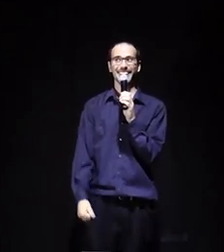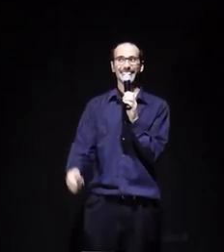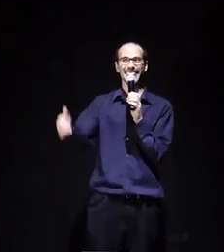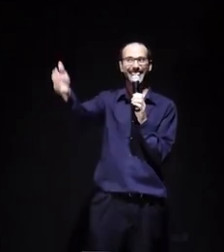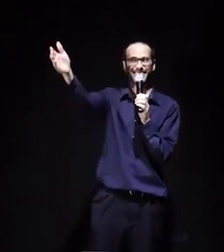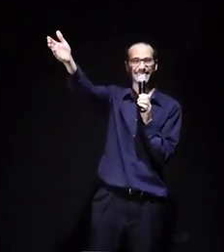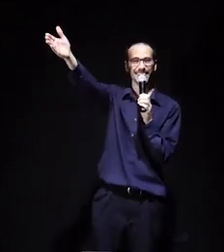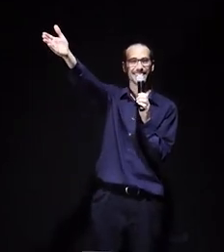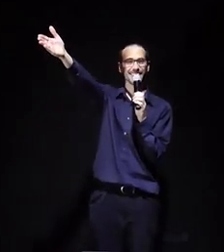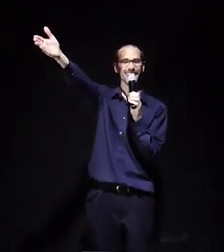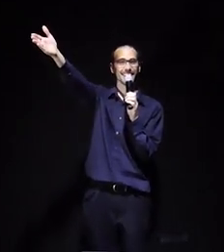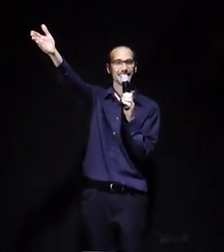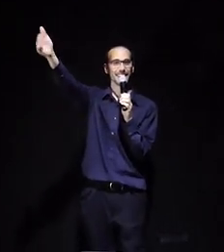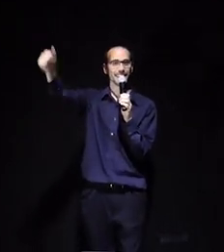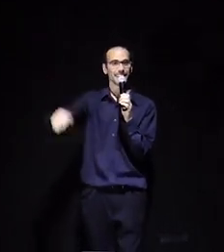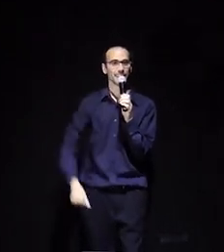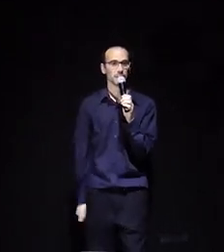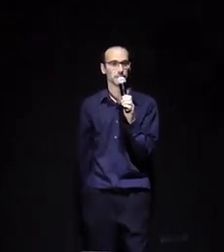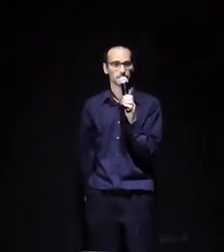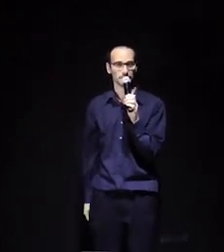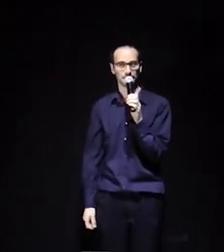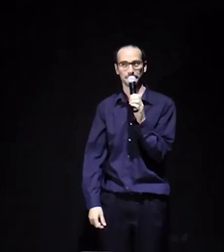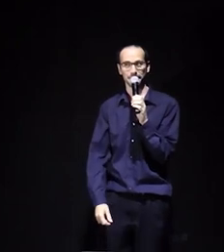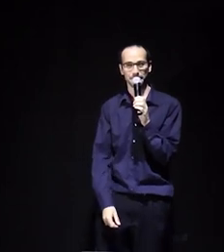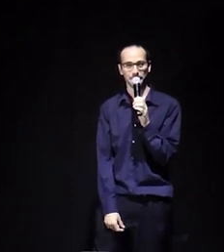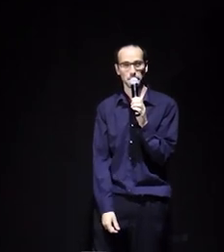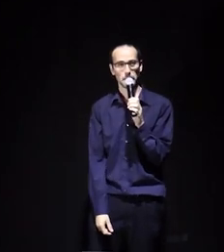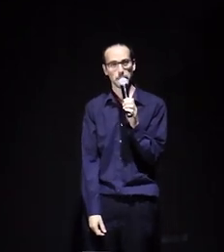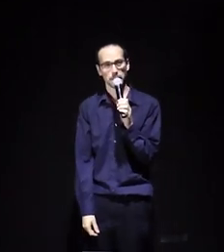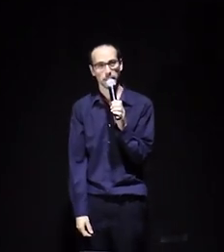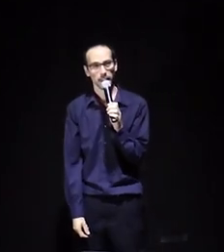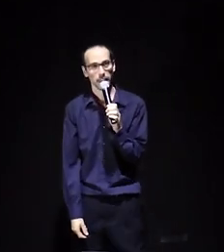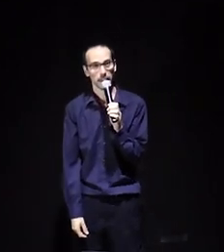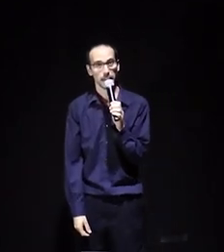Molt bé. I a l'Oriol, el DJ i el saxo.